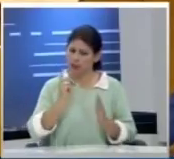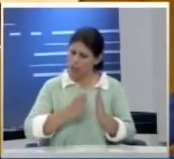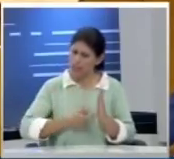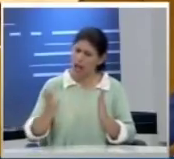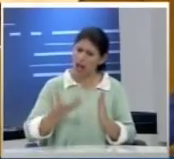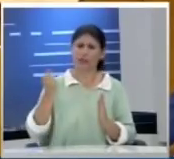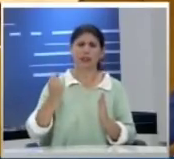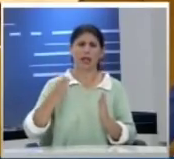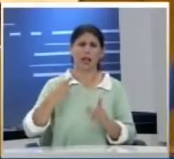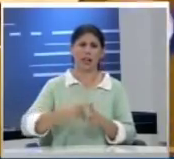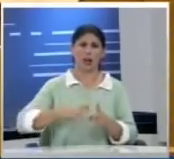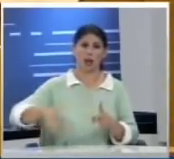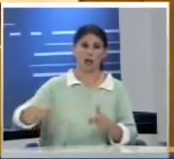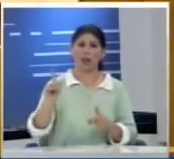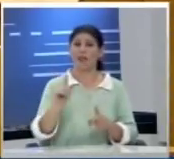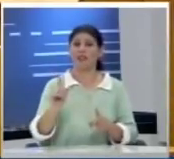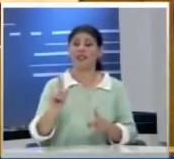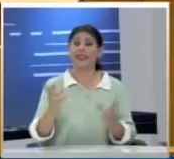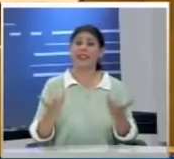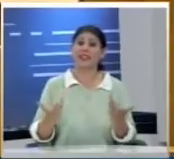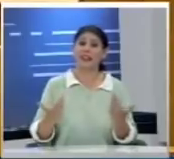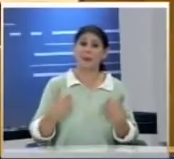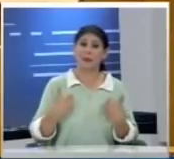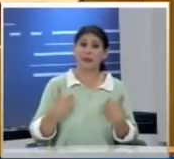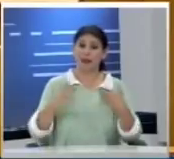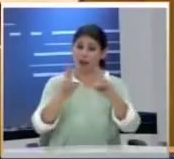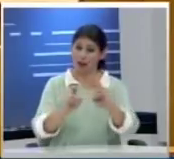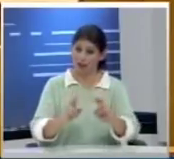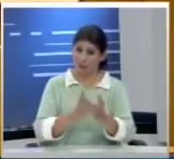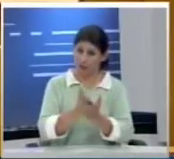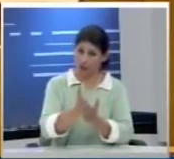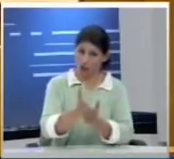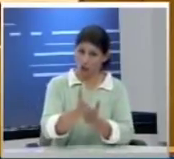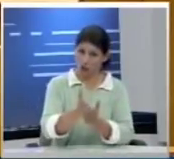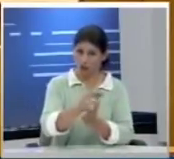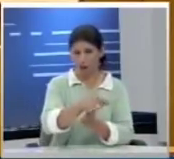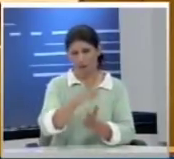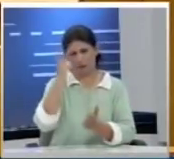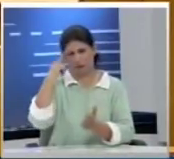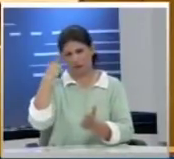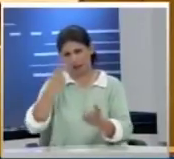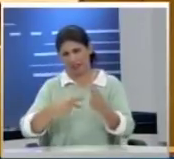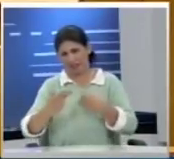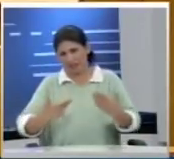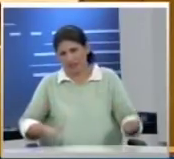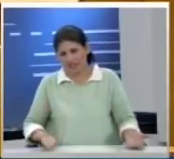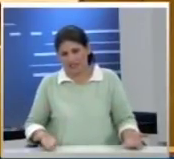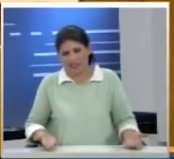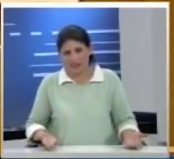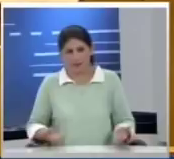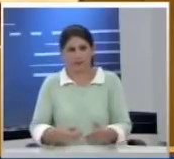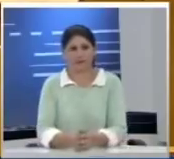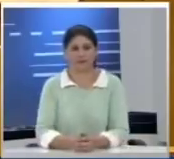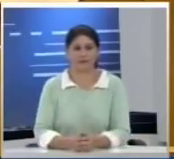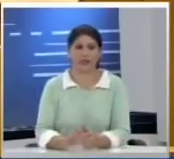αυστηρά, δεν ήταν γιατί ελέγξαμε τη δικαιοσύνη, όπως ανοήτως μας κατηγορείτε εσείς,